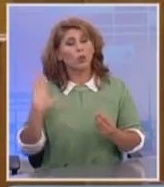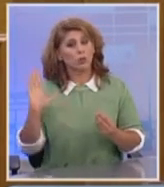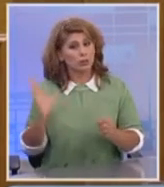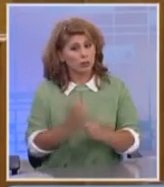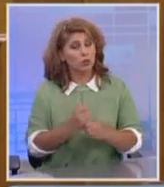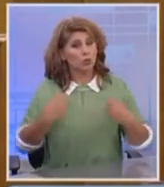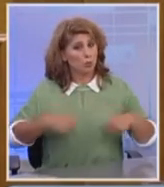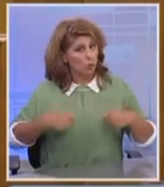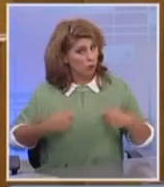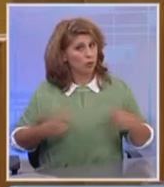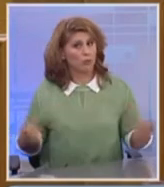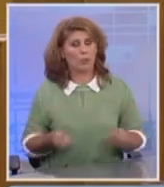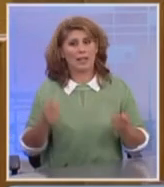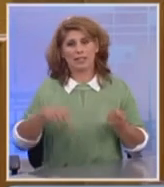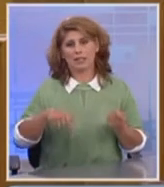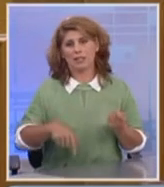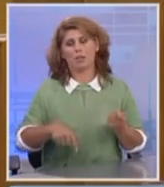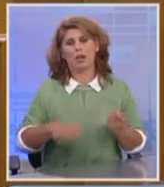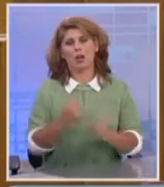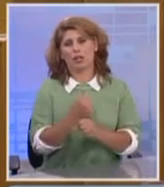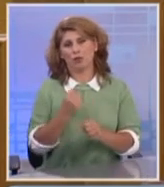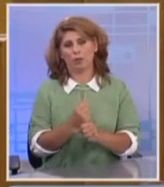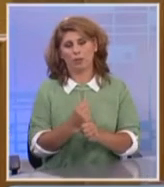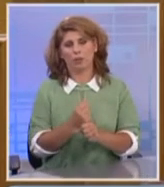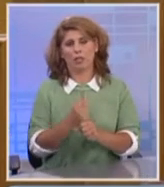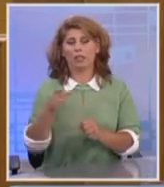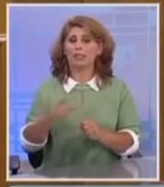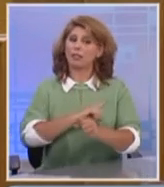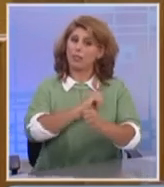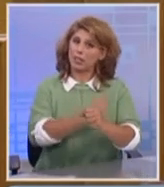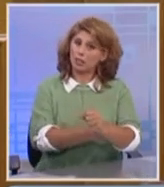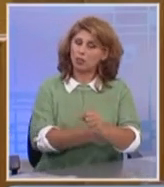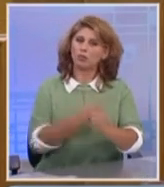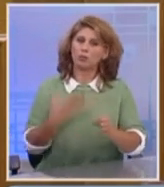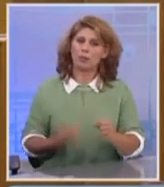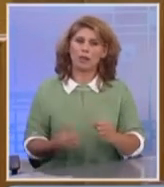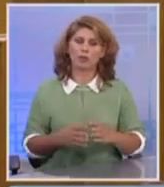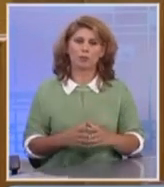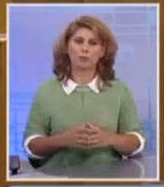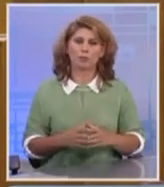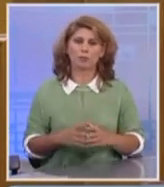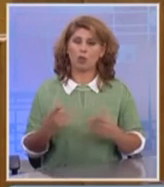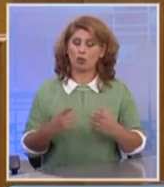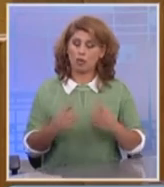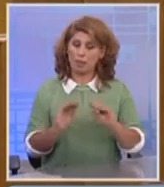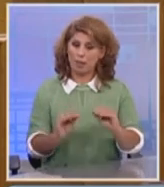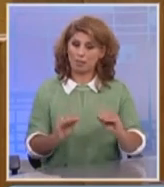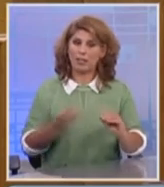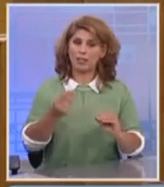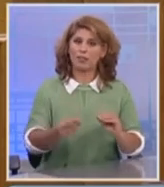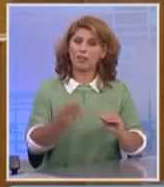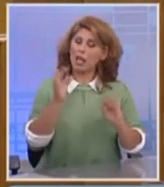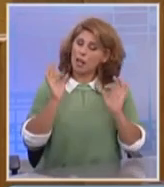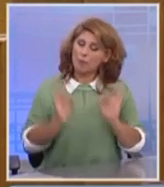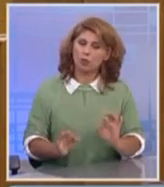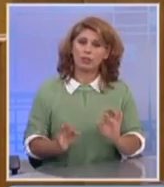στον πλούτο που παράγει σήμερα ο εργαζόμενος, στις δυνατότητες που υπάρχουν ώστε η παιδεία να παρέχεται αποκλειστικά